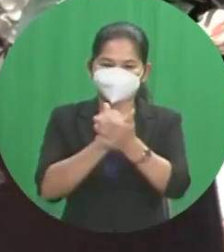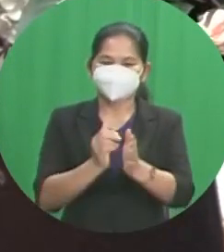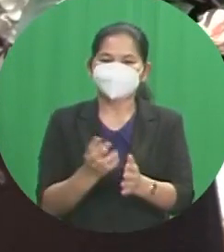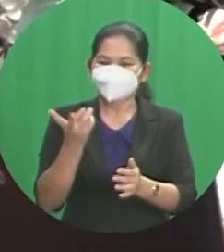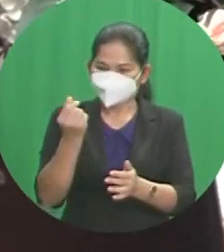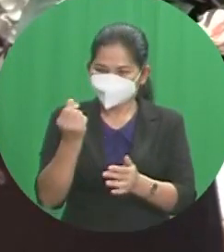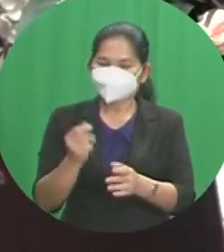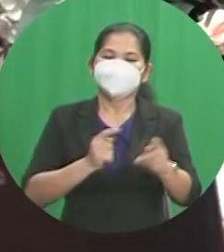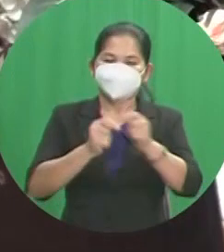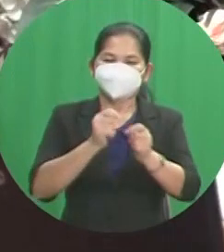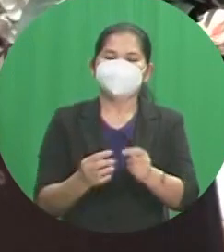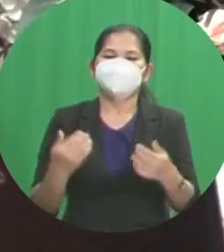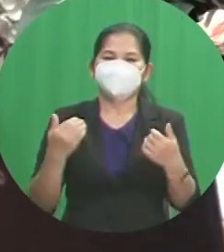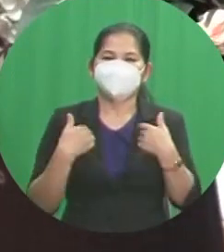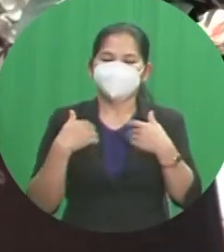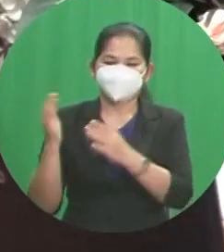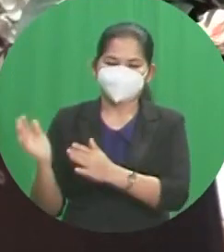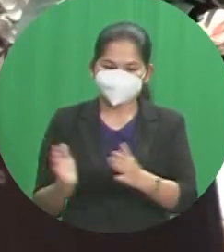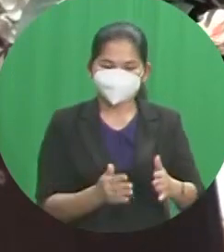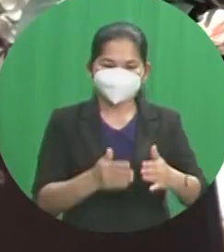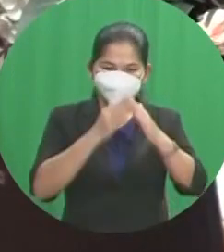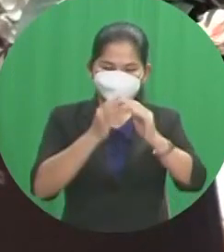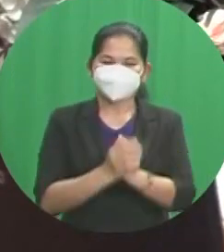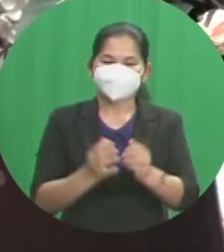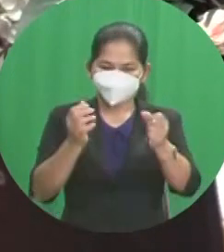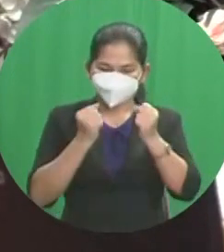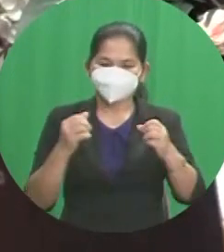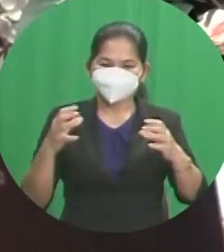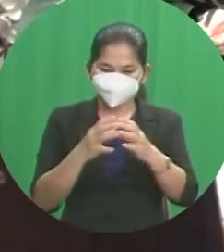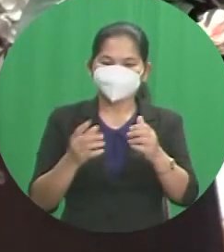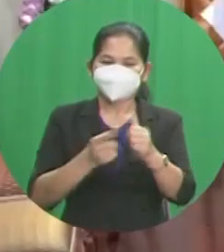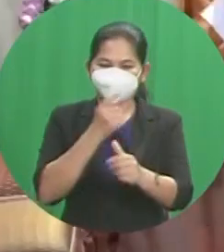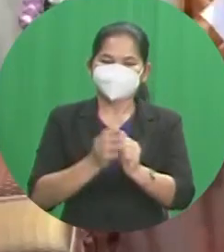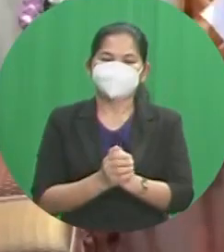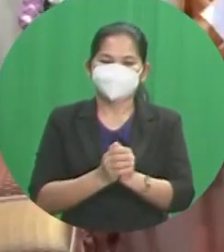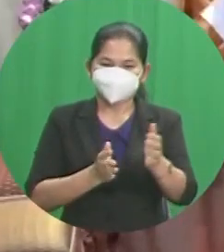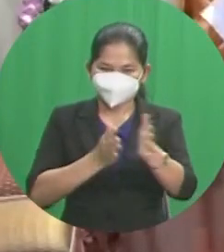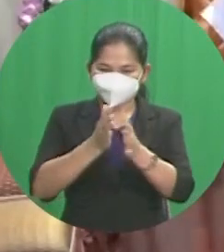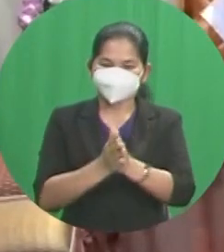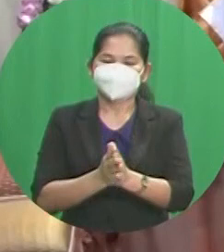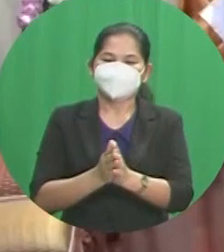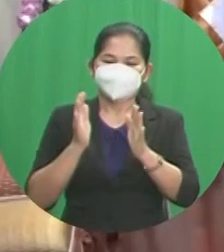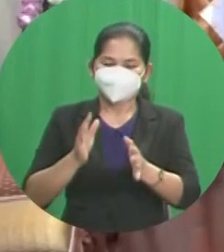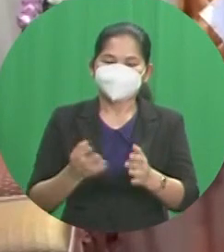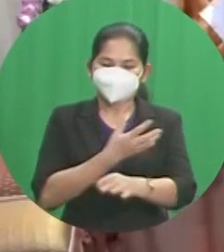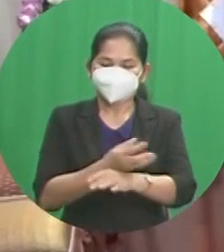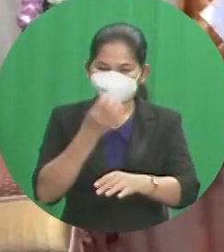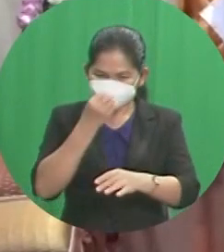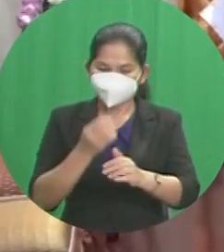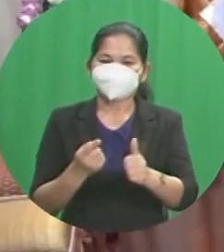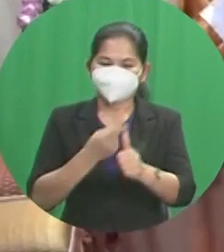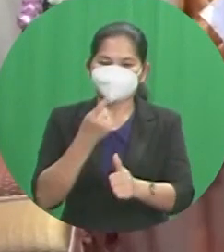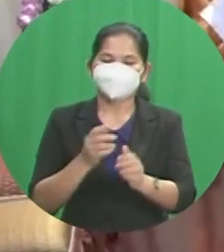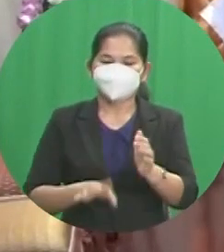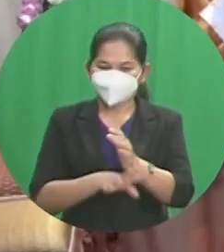វិកានិងបច្ចេកទេសលើការរៀបចំបង្កើតនិងពង្រឹងក្រុមការងារដឹកនាំសម្រាប់សម្រួលវិស័យសន្តិសុខស្បៀងនិងអាហារូបត្